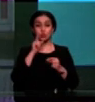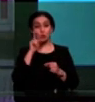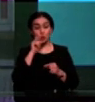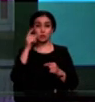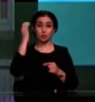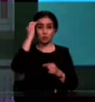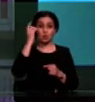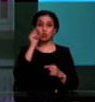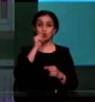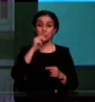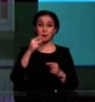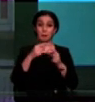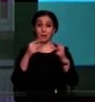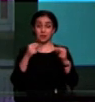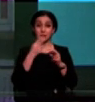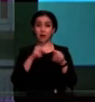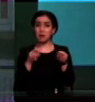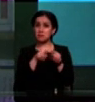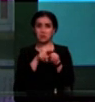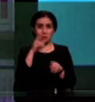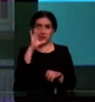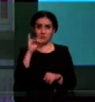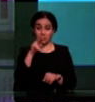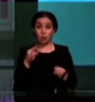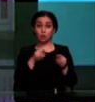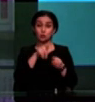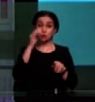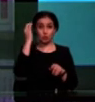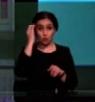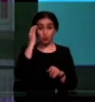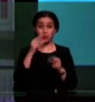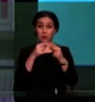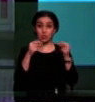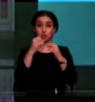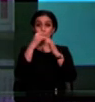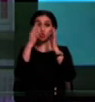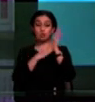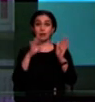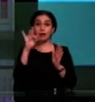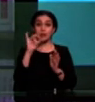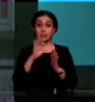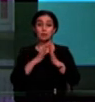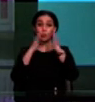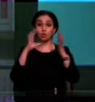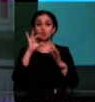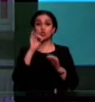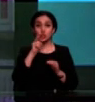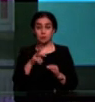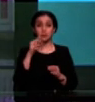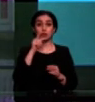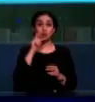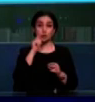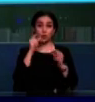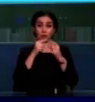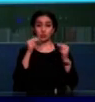зеленым чаем. Одинаковые на вид, причем пакетиков с черным чаем в 19 раз больше, чем пакетиков с зеленым